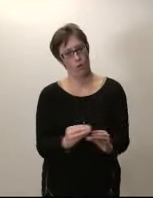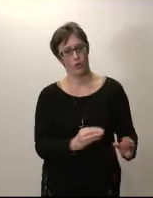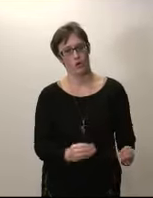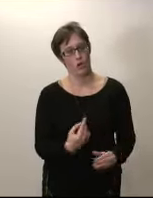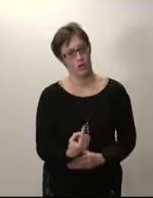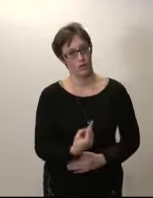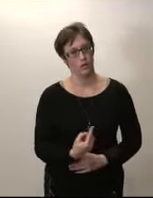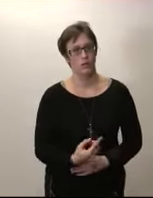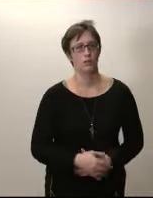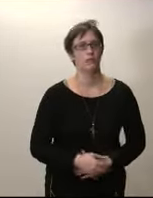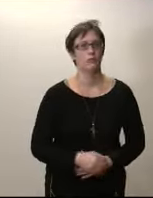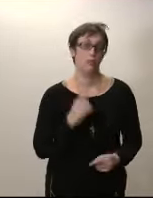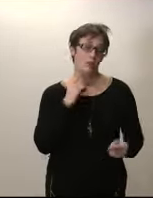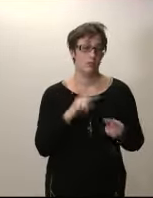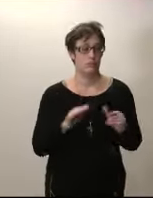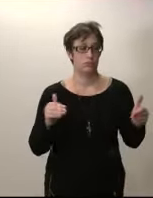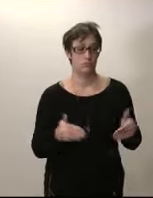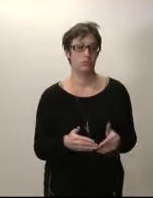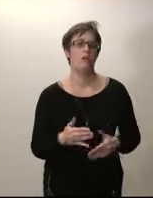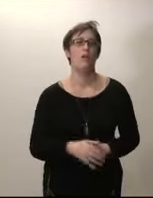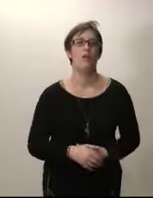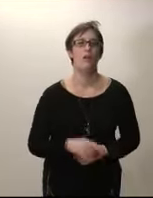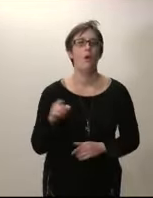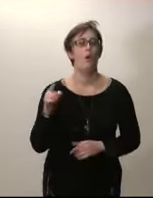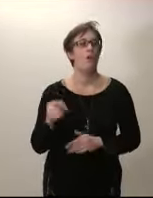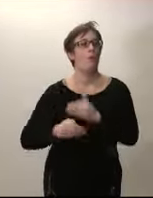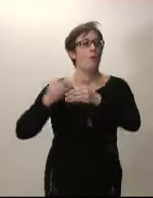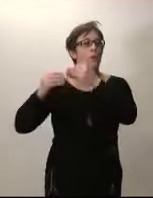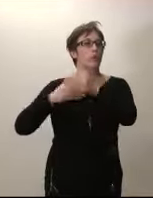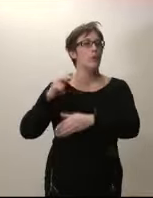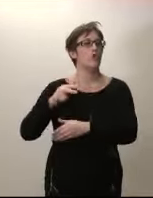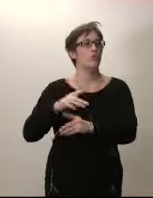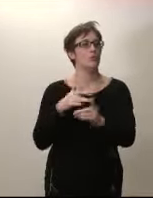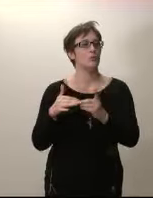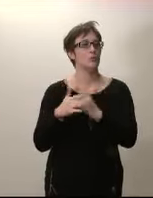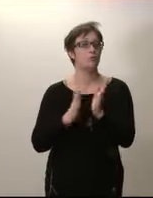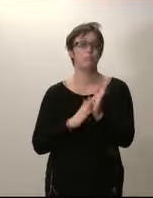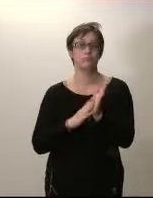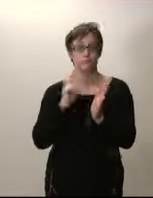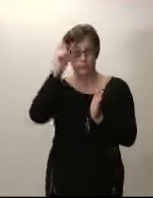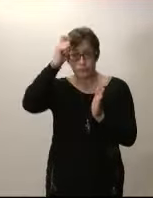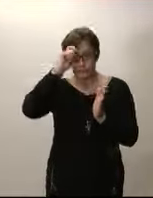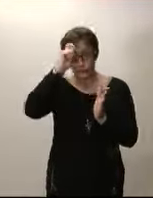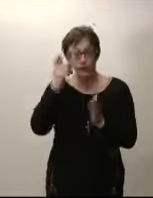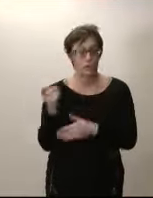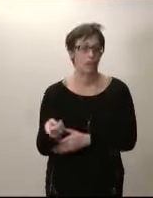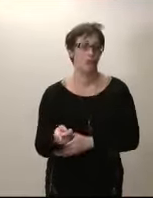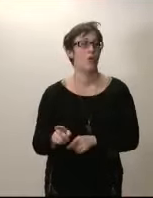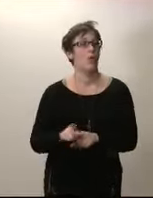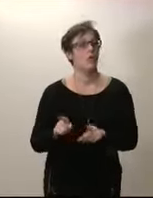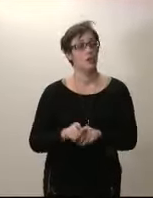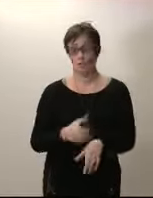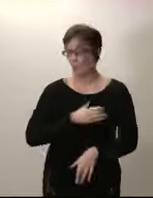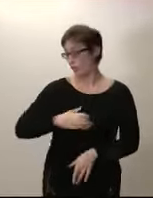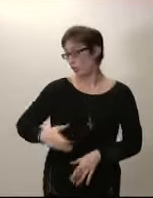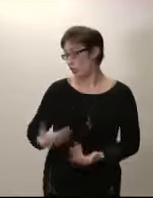parler. Voilà. Après, que vous fassiez des logements sociaux, on vous en félicite, et que vous continuiez des choses qui étaient